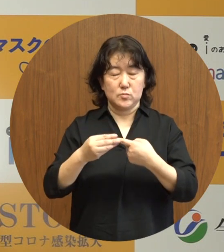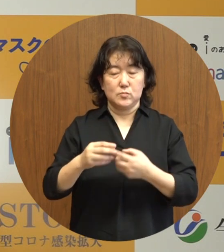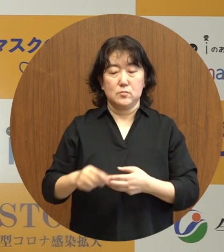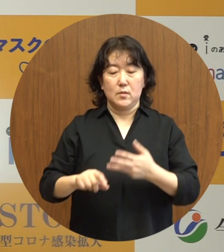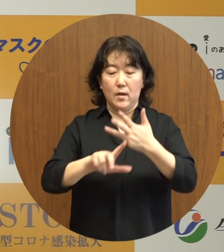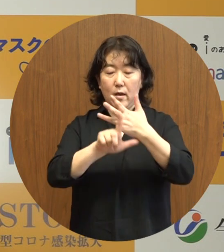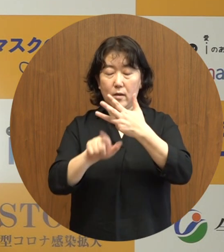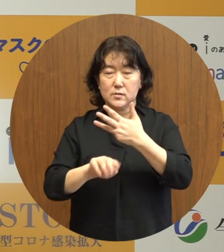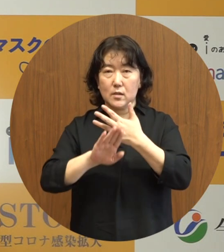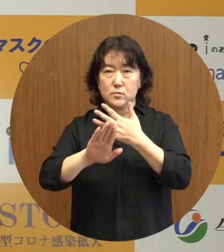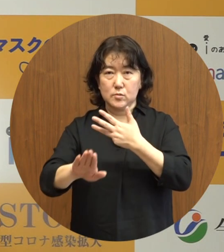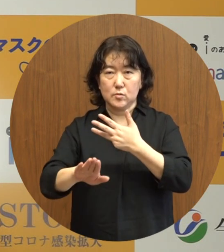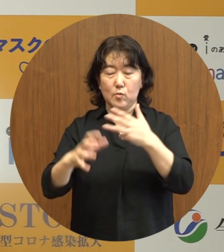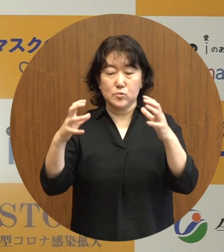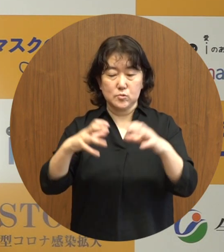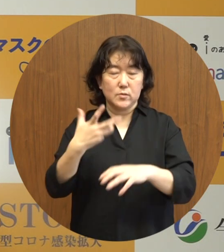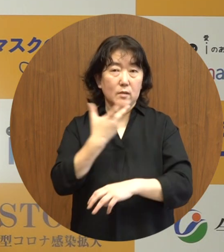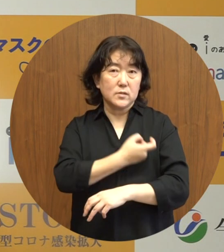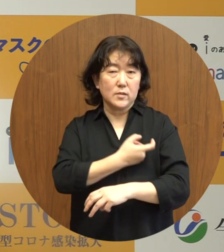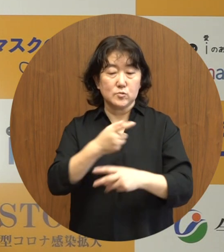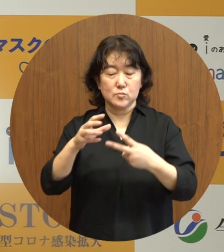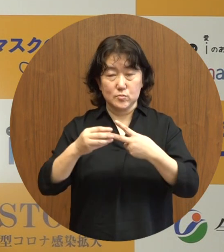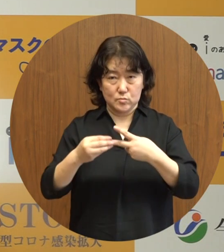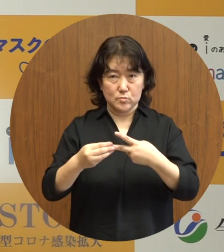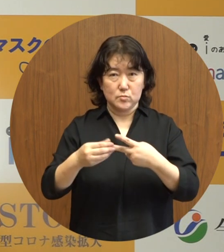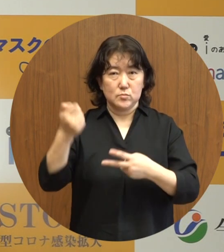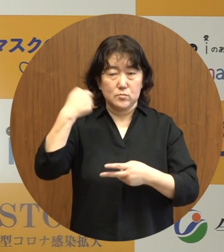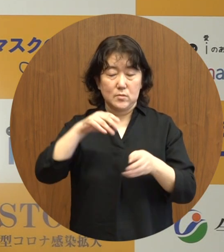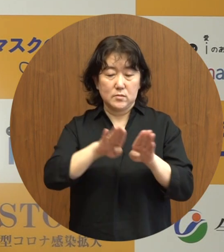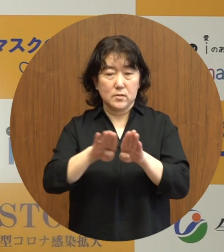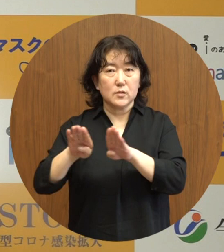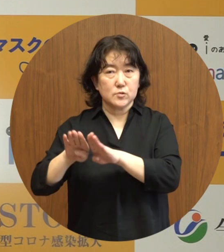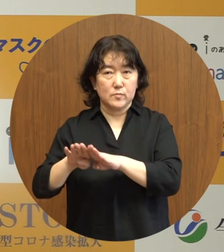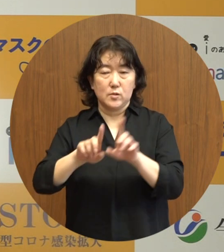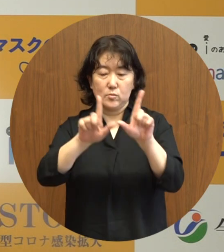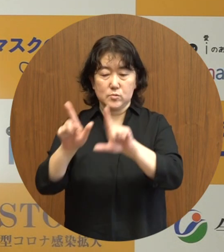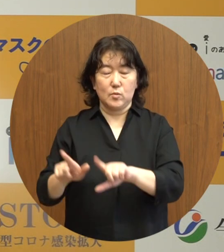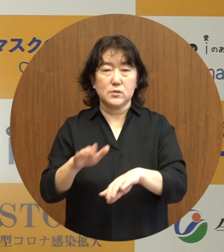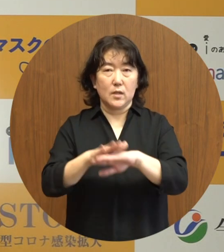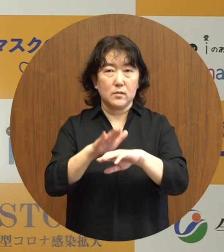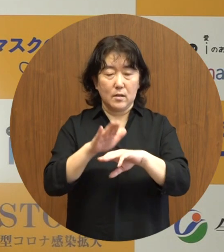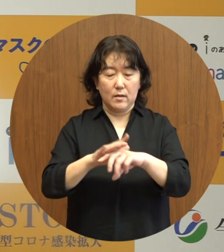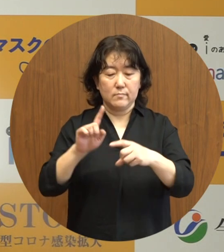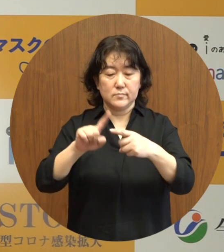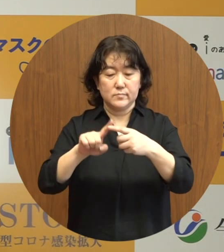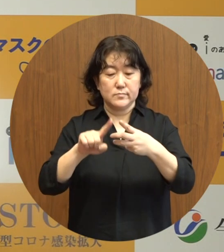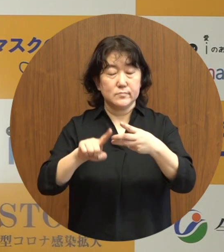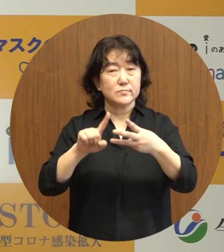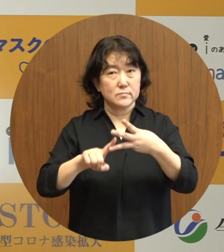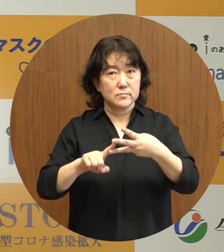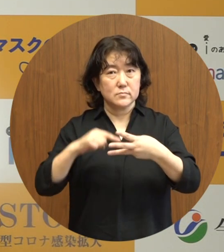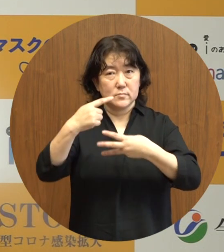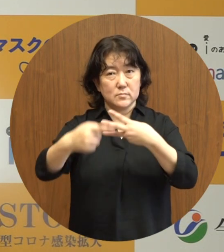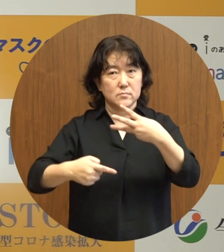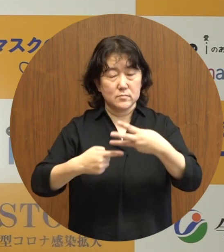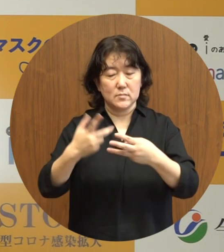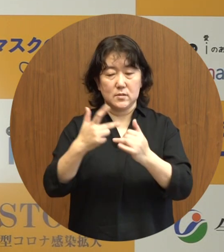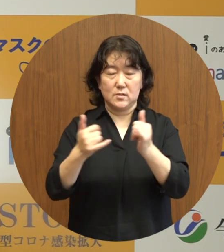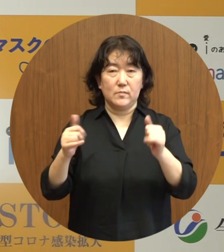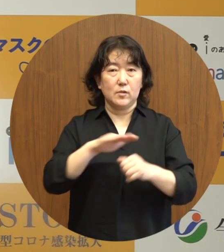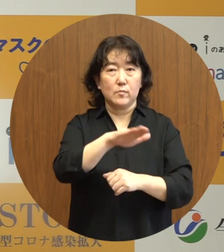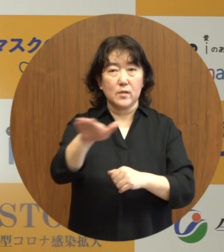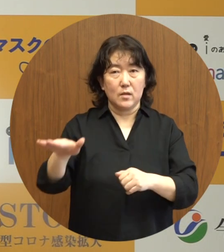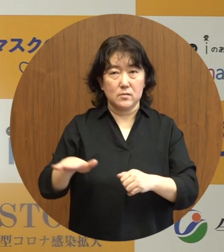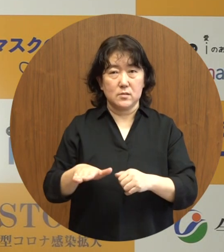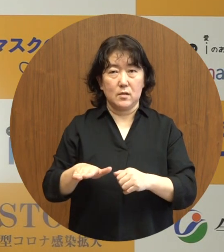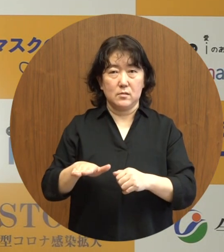8月以降のワクチン集団接種と夏休み期間の過ごし方、この3点について市民の皆様